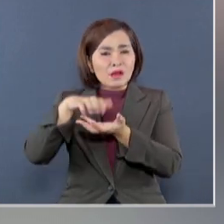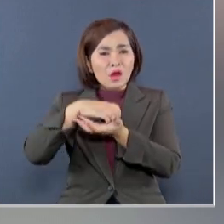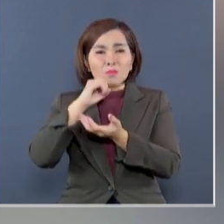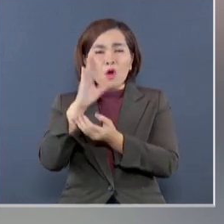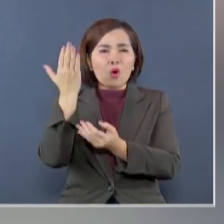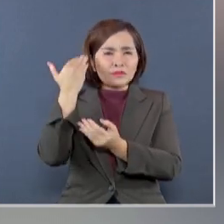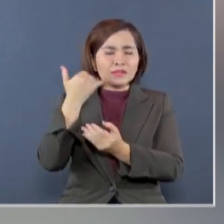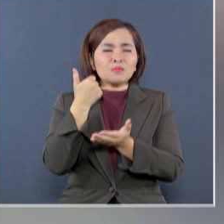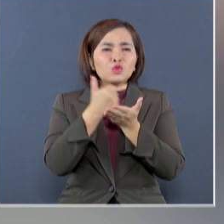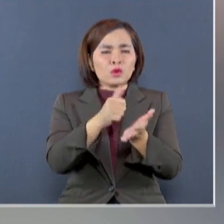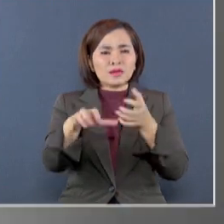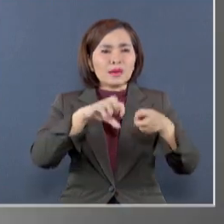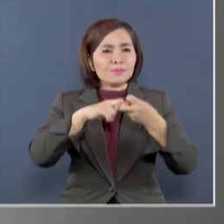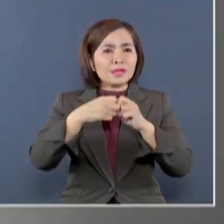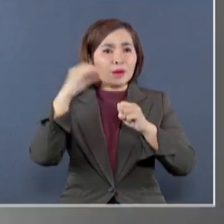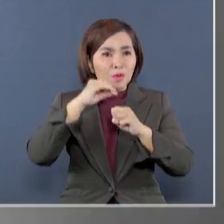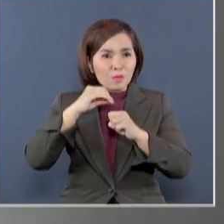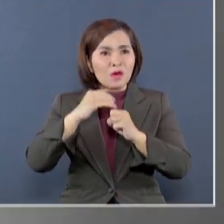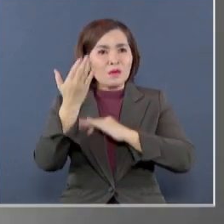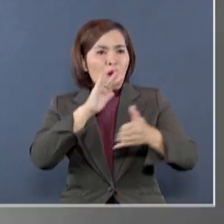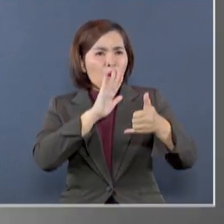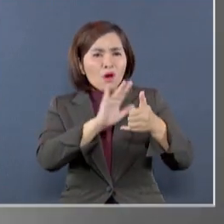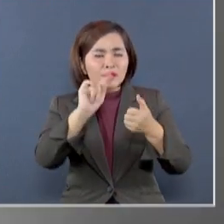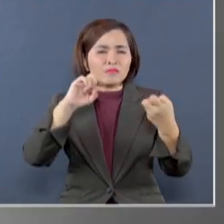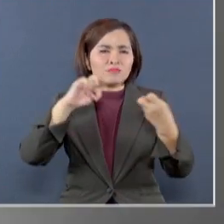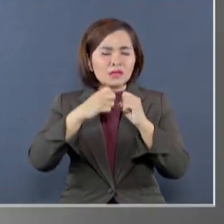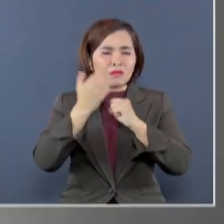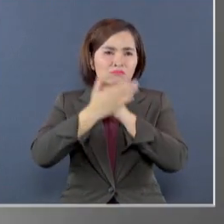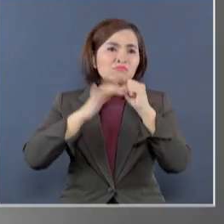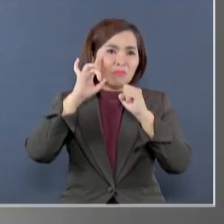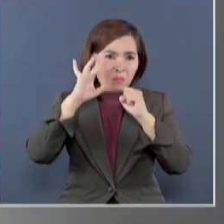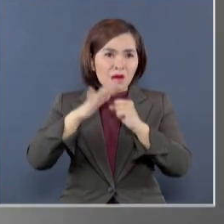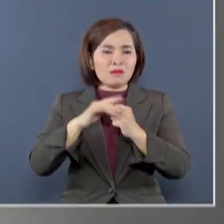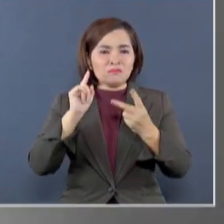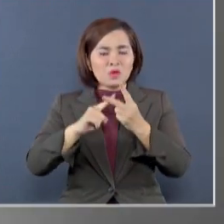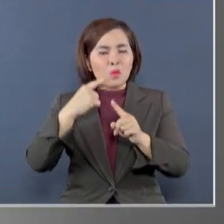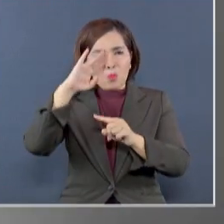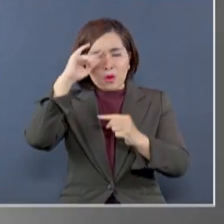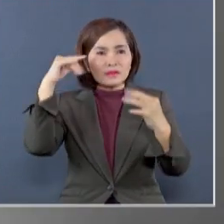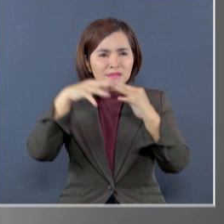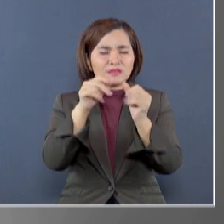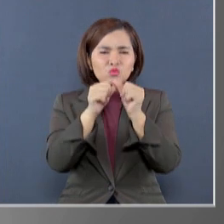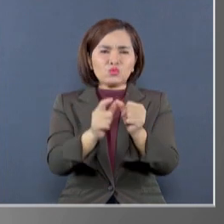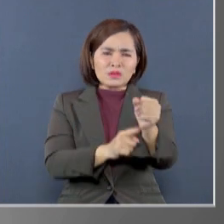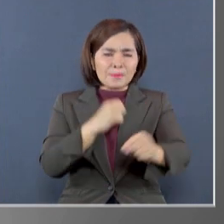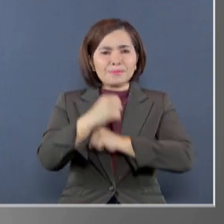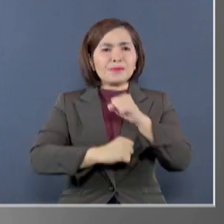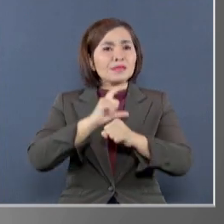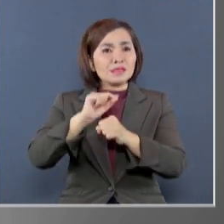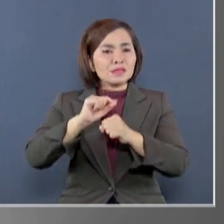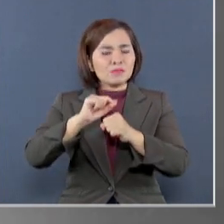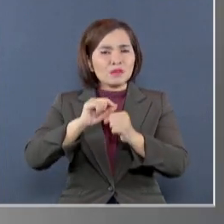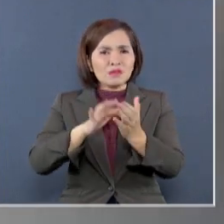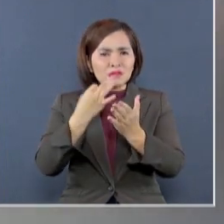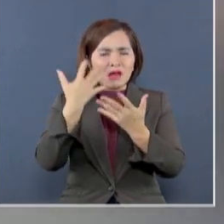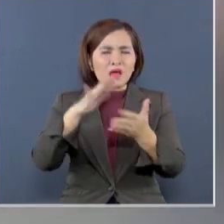ครั้งแล้วแน่นอนฮะนายเดชเนี่ยมีประวัติติดยาบ้าอย่างหนักแล้วก็ป่วยจิตเวชมา20ปีแต่รักษาไม่หายแล้